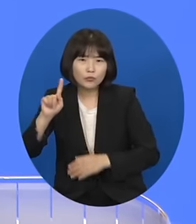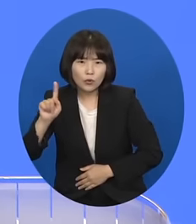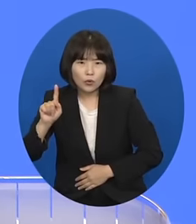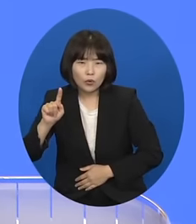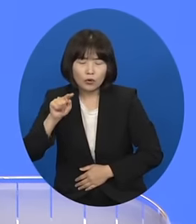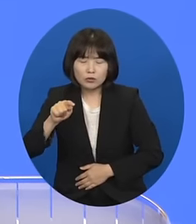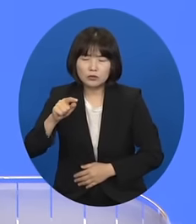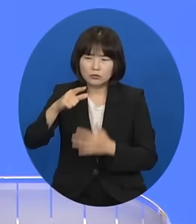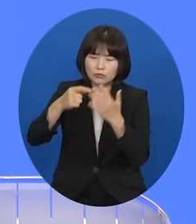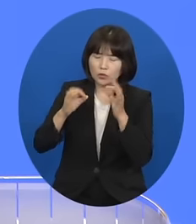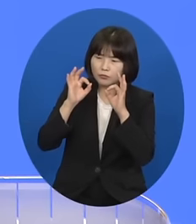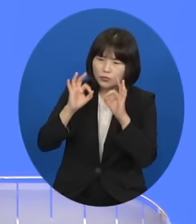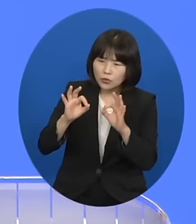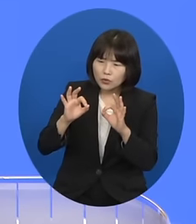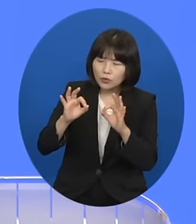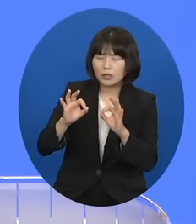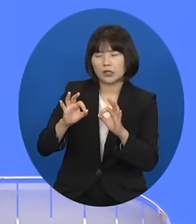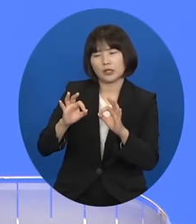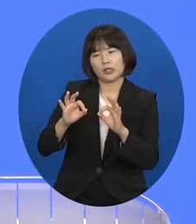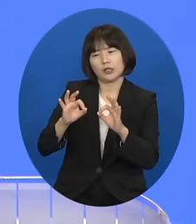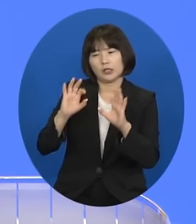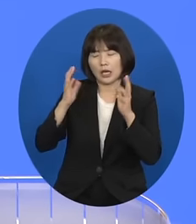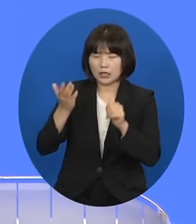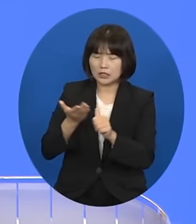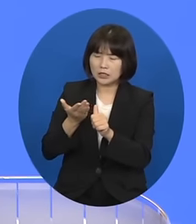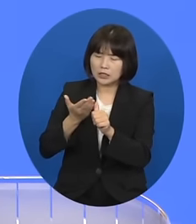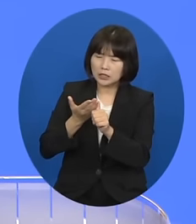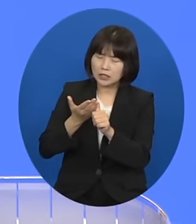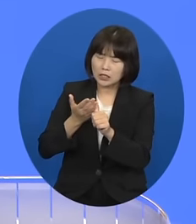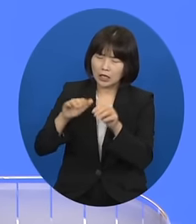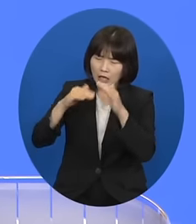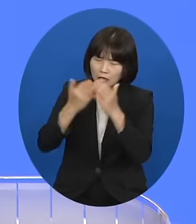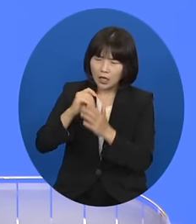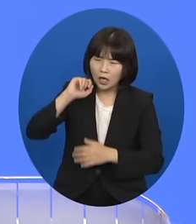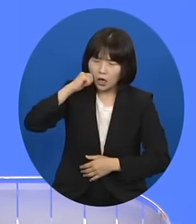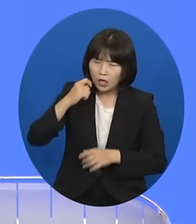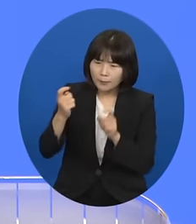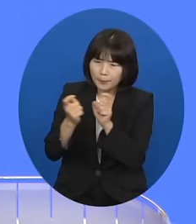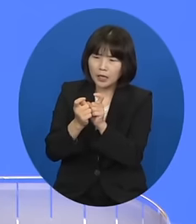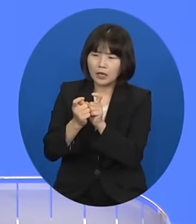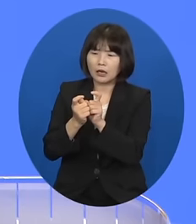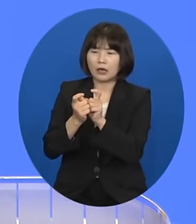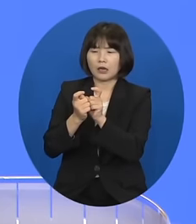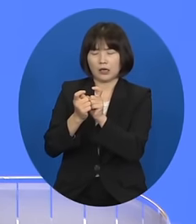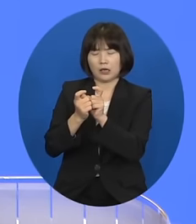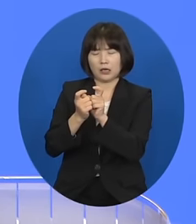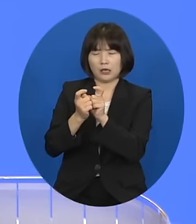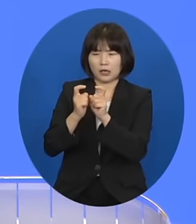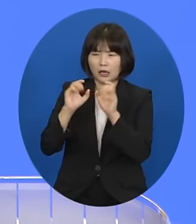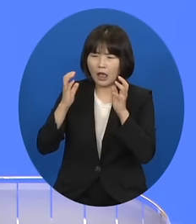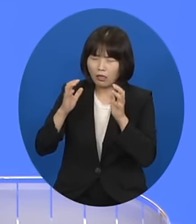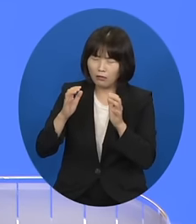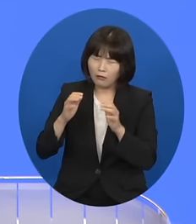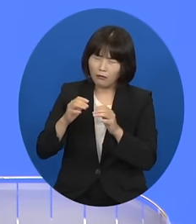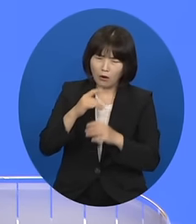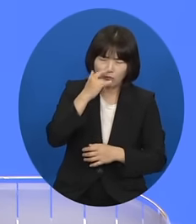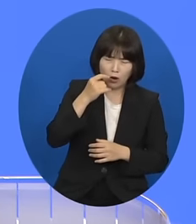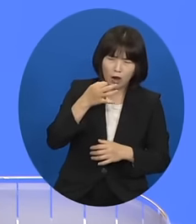사람들은요 이런 생각이 드는 거죠. 아, 아이를 키우면 다 이런 어려움을 겪는 건가? 아이들은 다 이렇게 부모님을 힘들게 하는